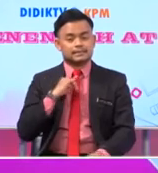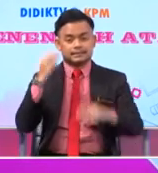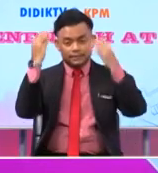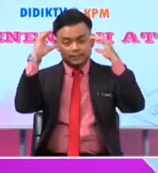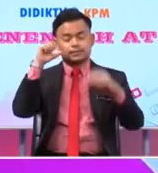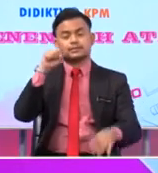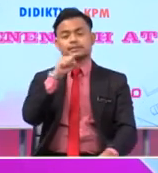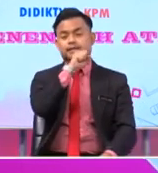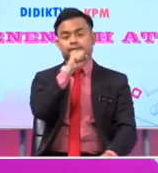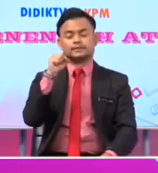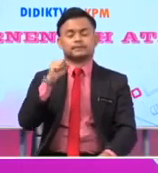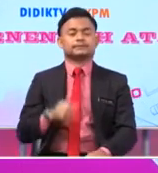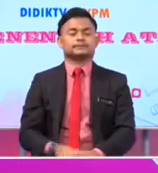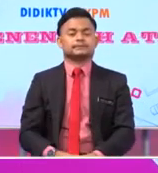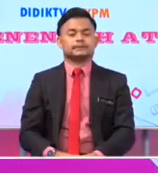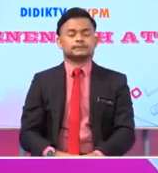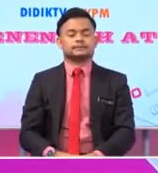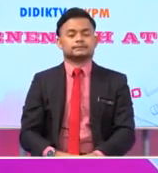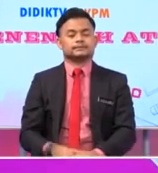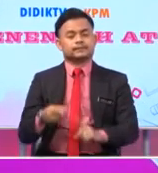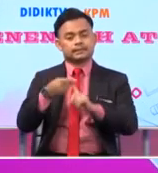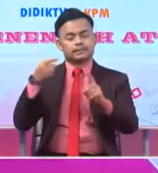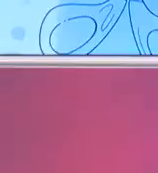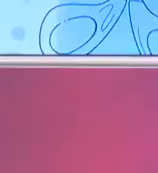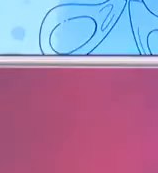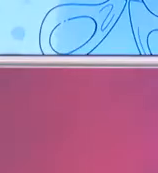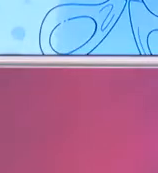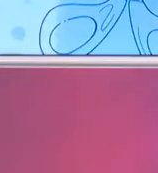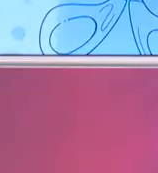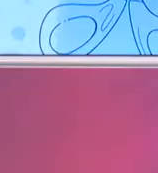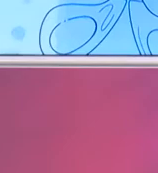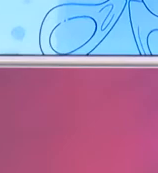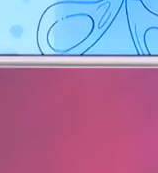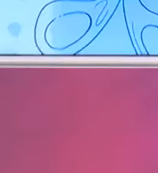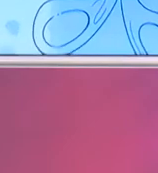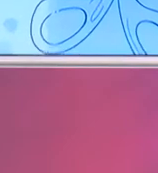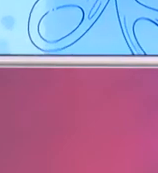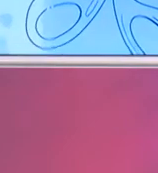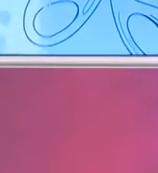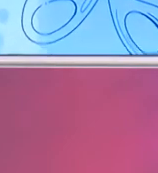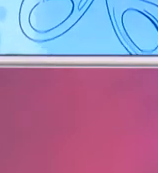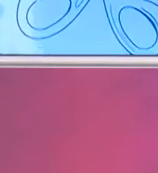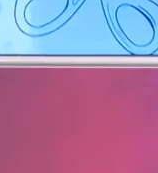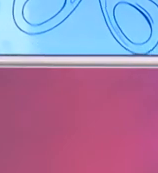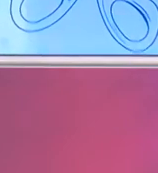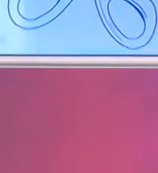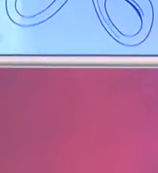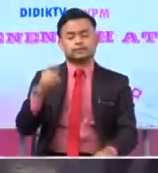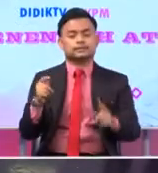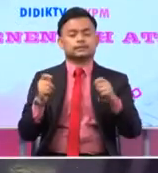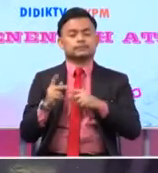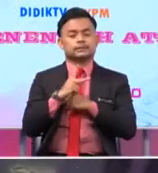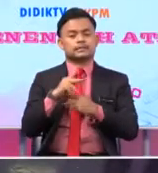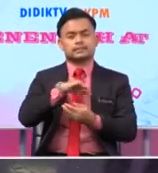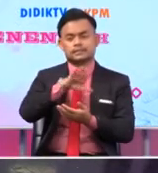shaiful Amri dari sekolah menengah pendidikan hal sebuah cash salam Selangor terima kasih kepada murid-muridnya